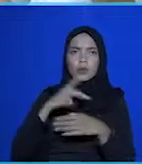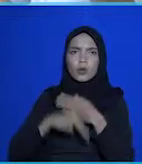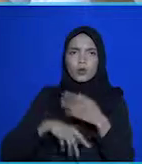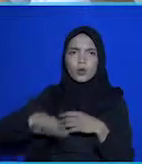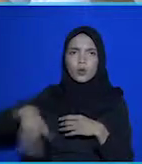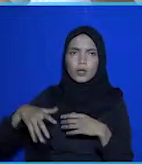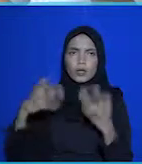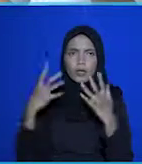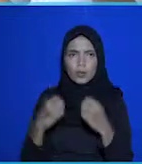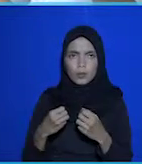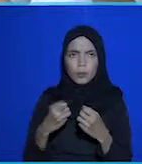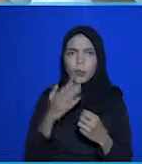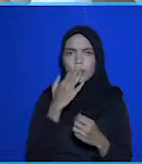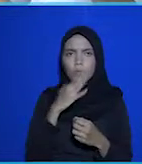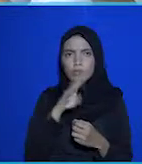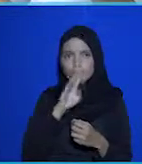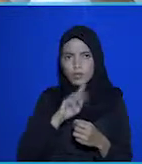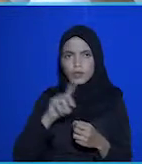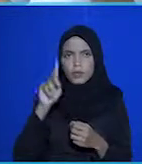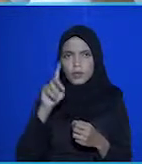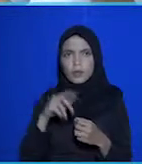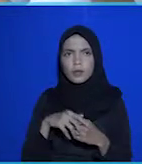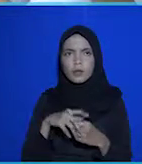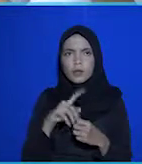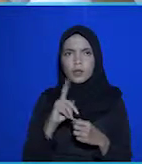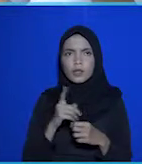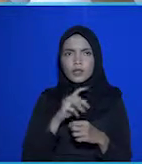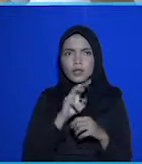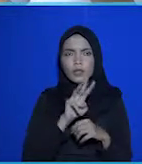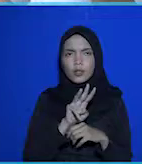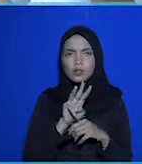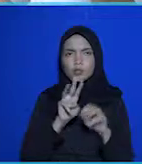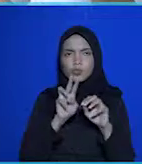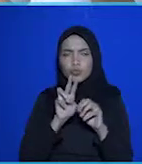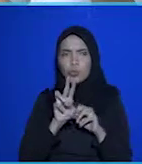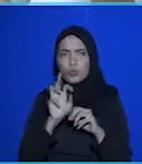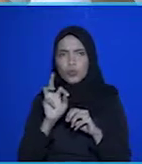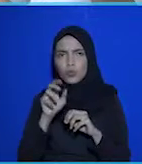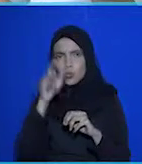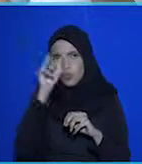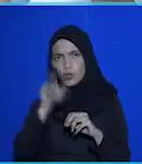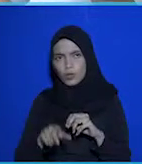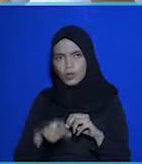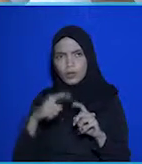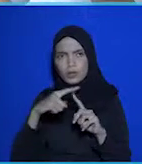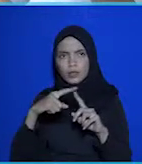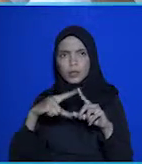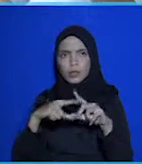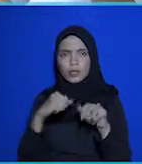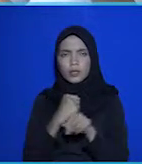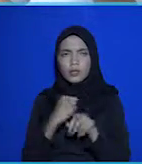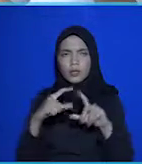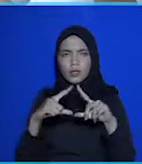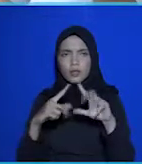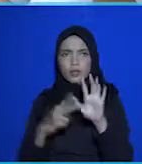Tagana, alhamdulillah ada 320 orang Tagana. Kemudian